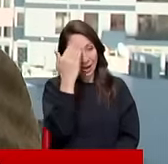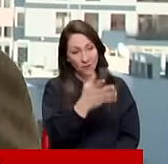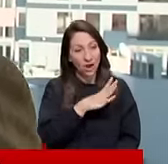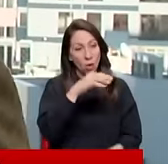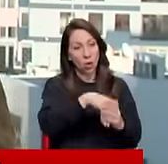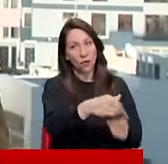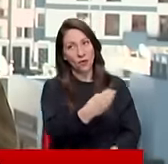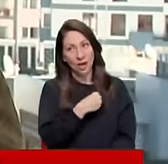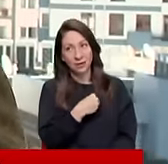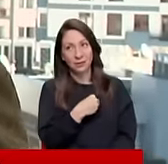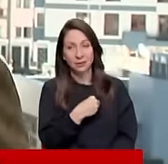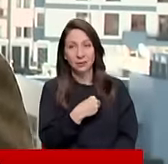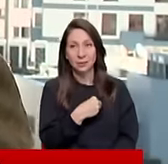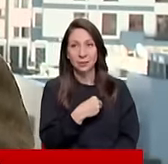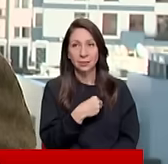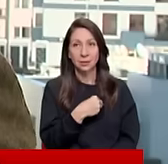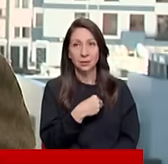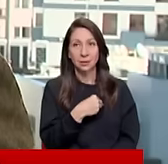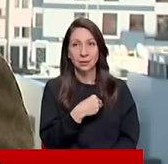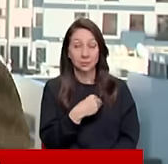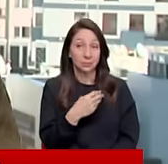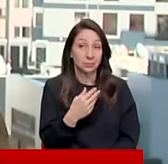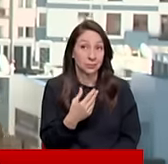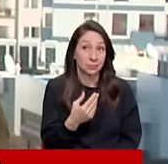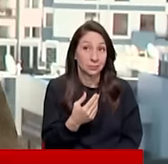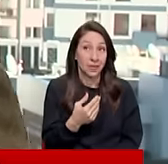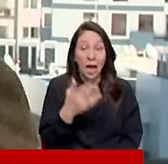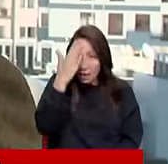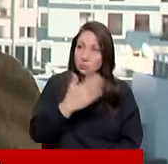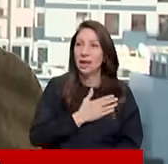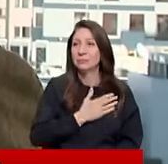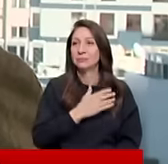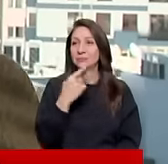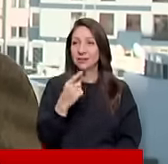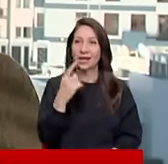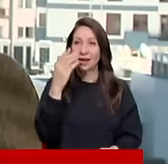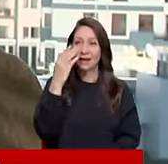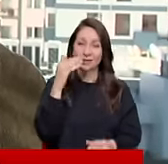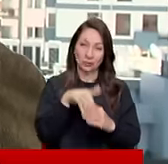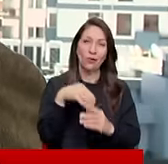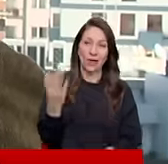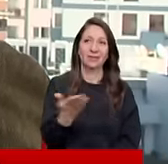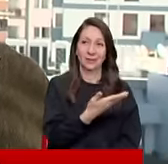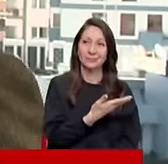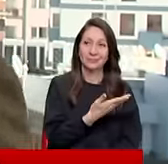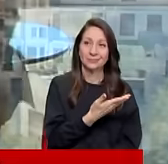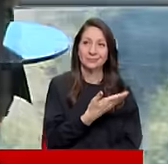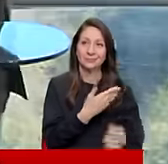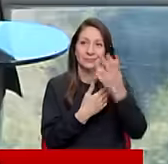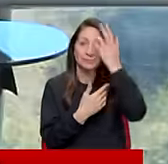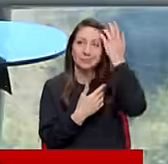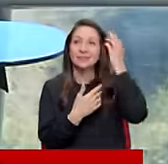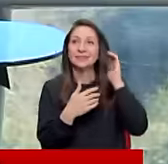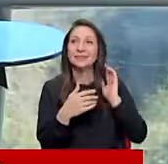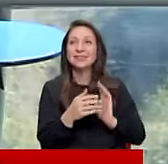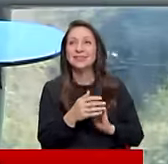var, oyunuzu bilmem kime verin. İşte bu... Aleyküm selam dedi seçmende. Evet, evet. Şey